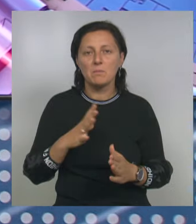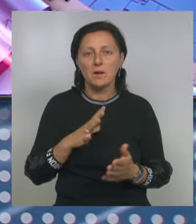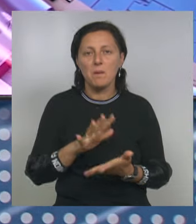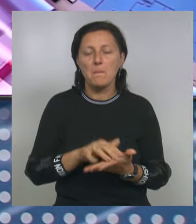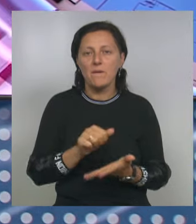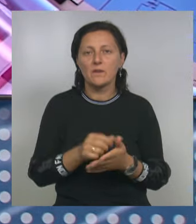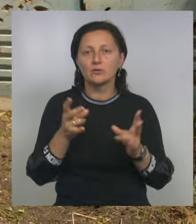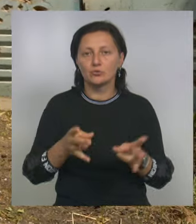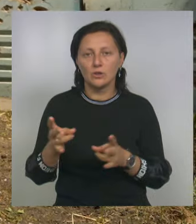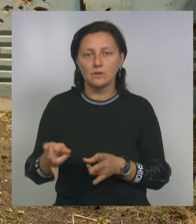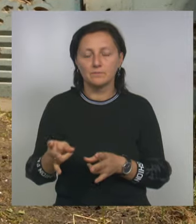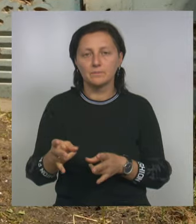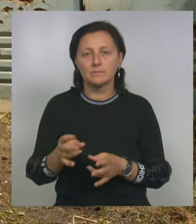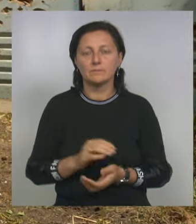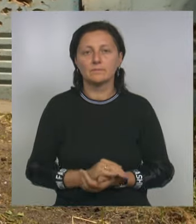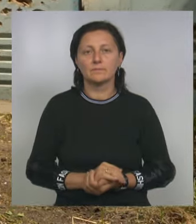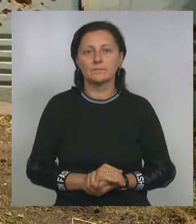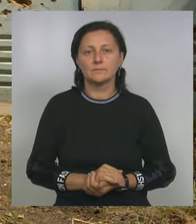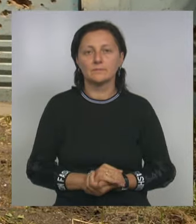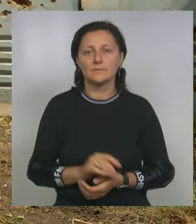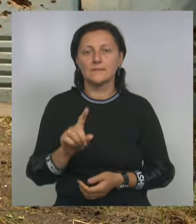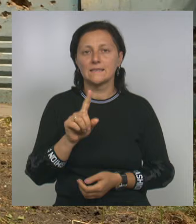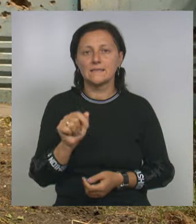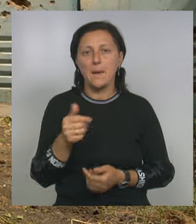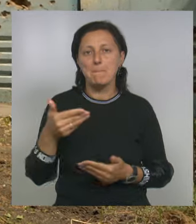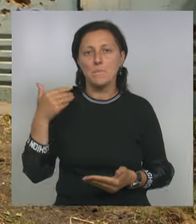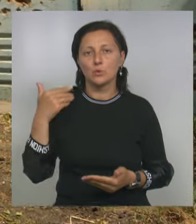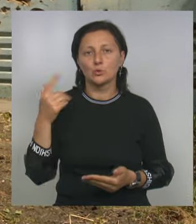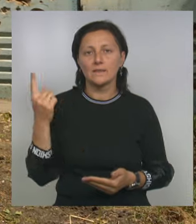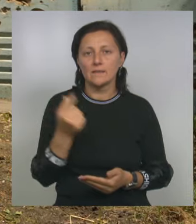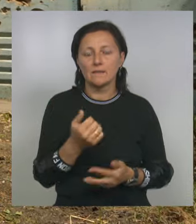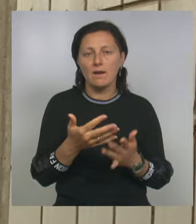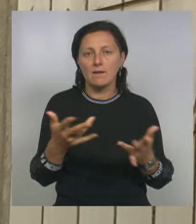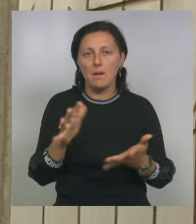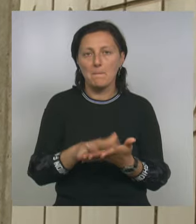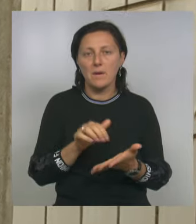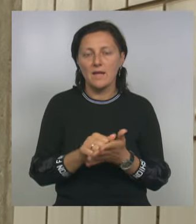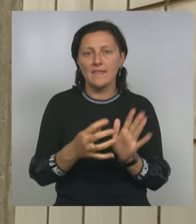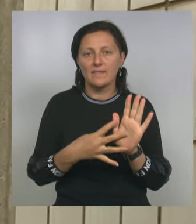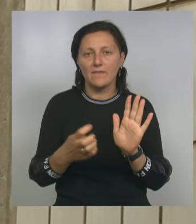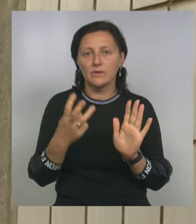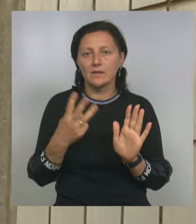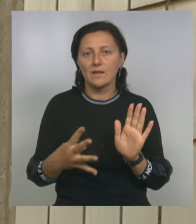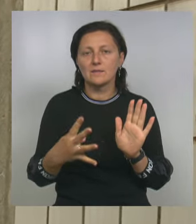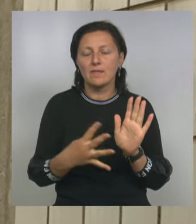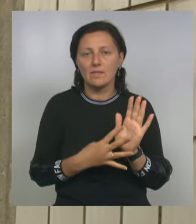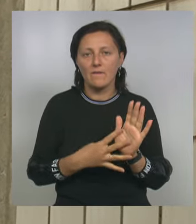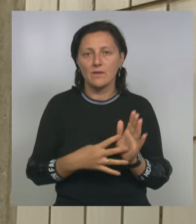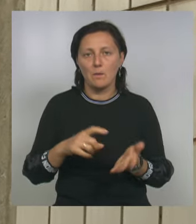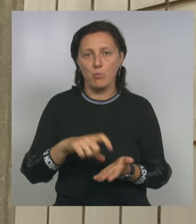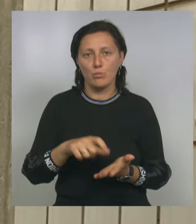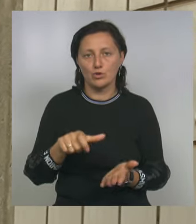регулярных вражеских атак. Так, только за прошлую неделю различный урон получили 939 жилых